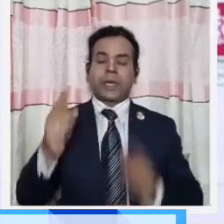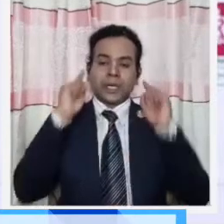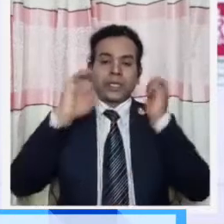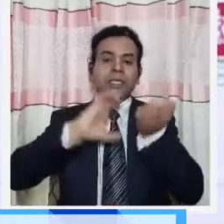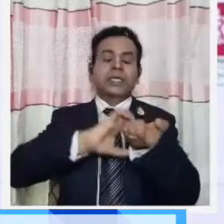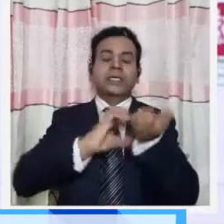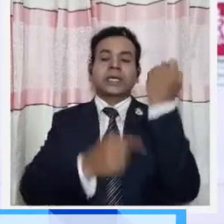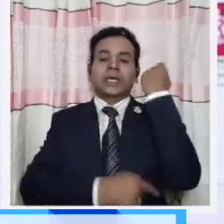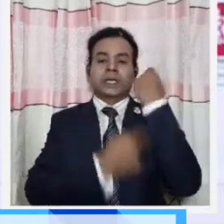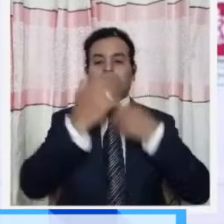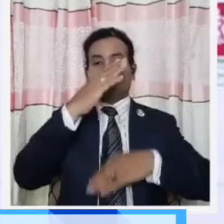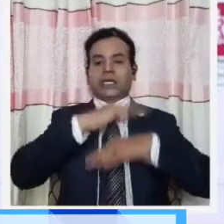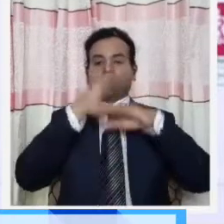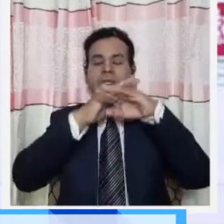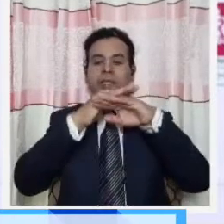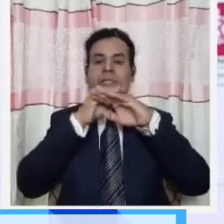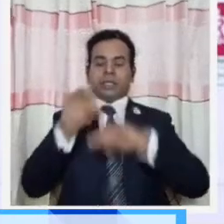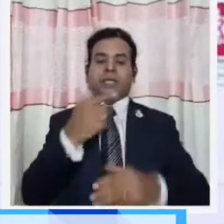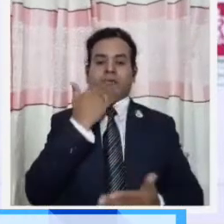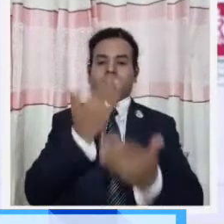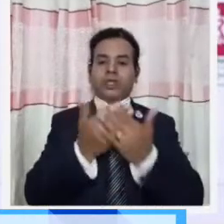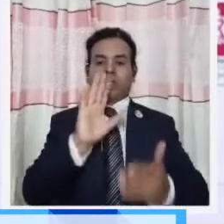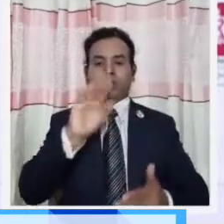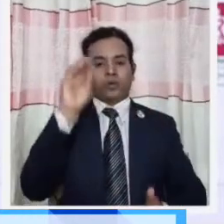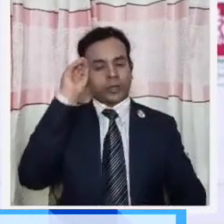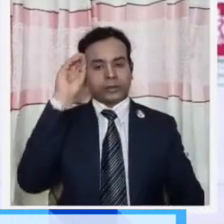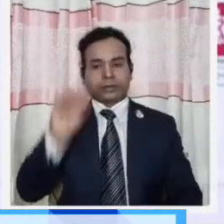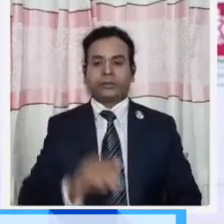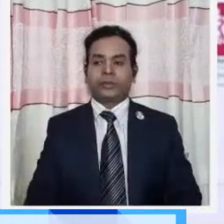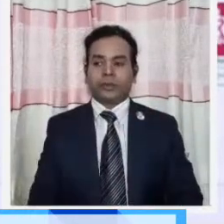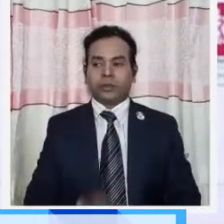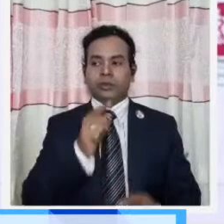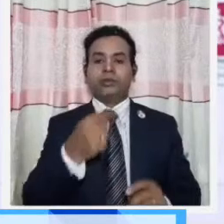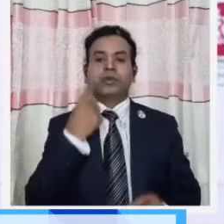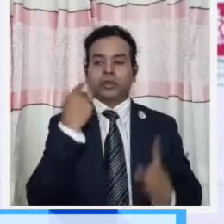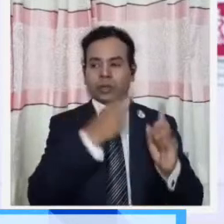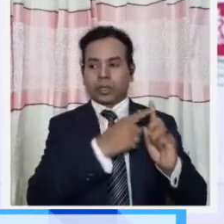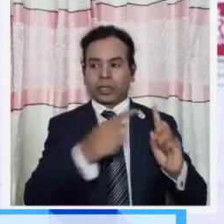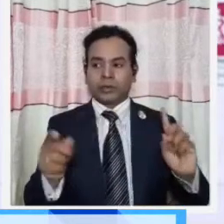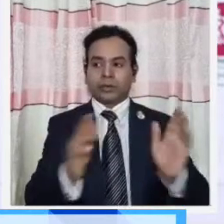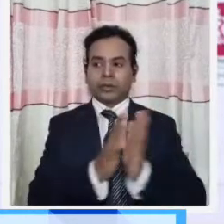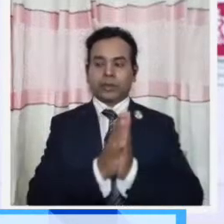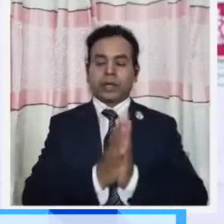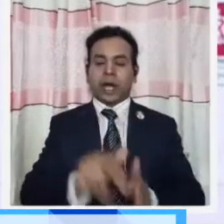শিক্ষা মন্ত্রণালয় এবং তাদের বাবার নামে যে ফাউন্ডেশন এবং প্রতিষ্ঠান সেটার প্রতি।